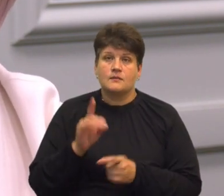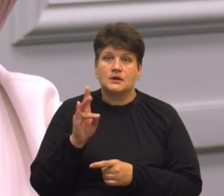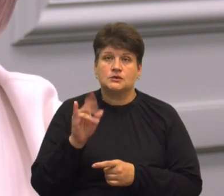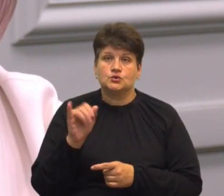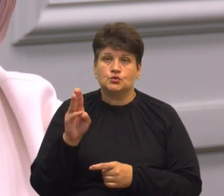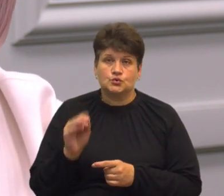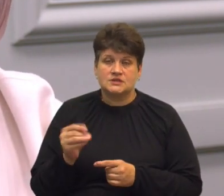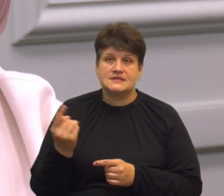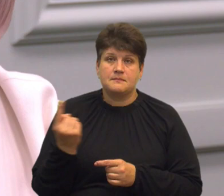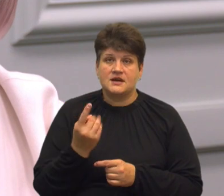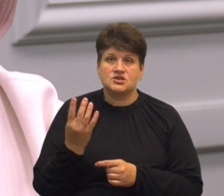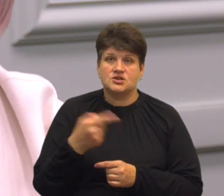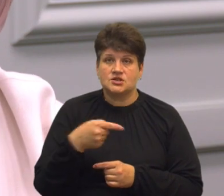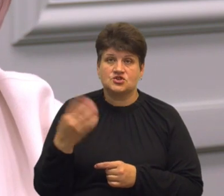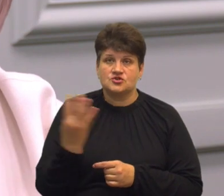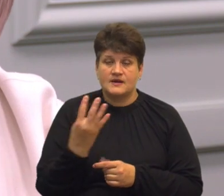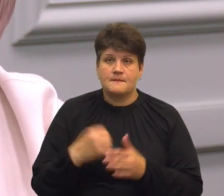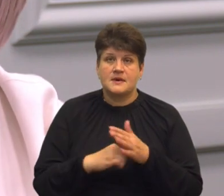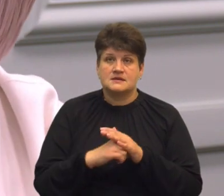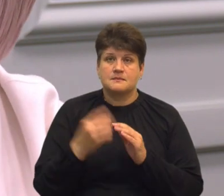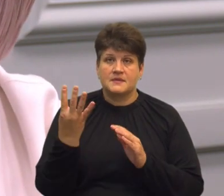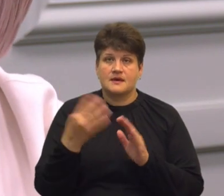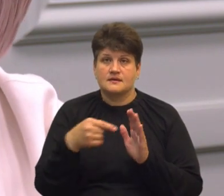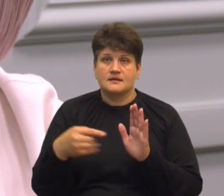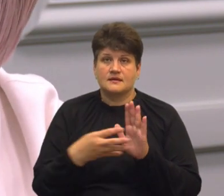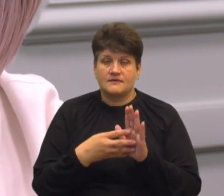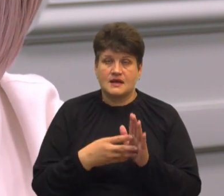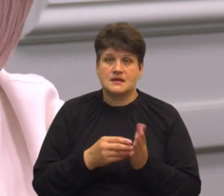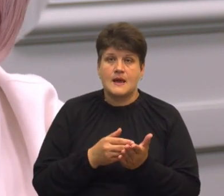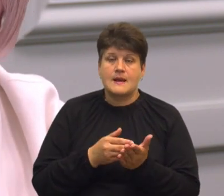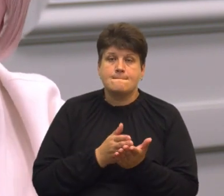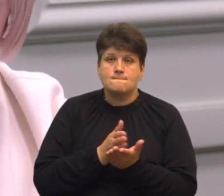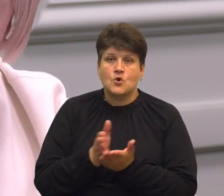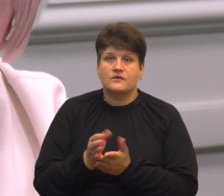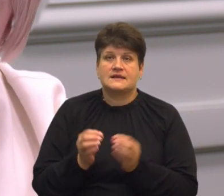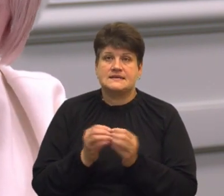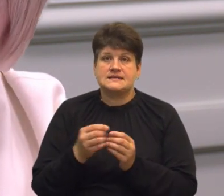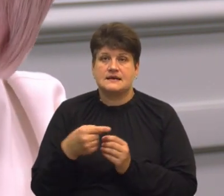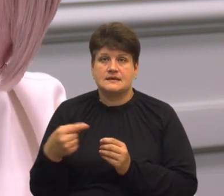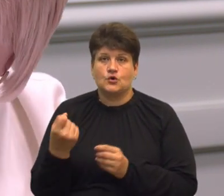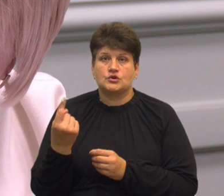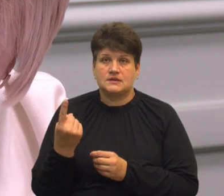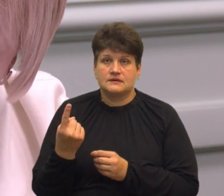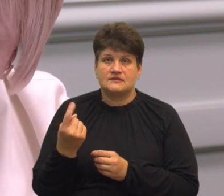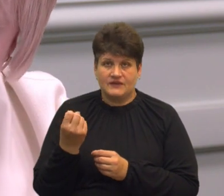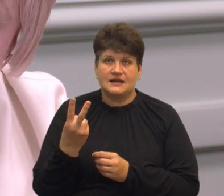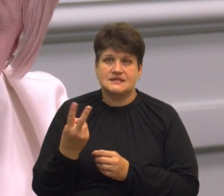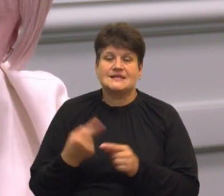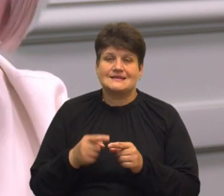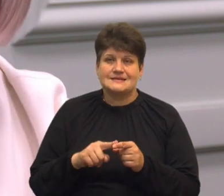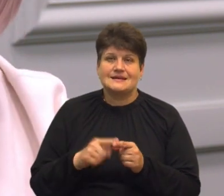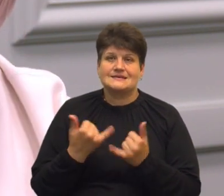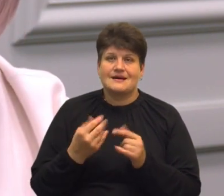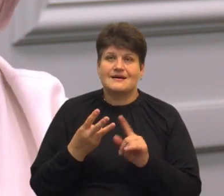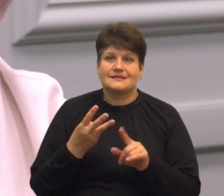1-4 класи базова 5-9 профільна середня освіта в 10-12 це зараз проходить третій